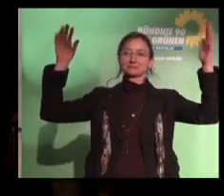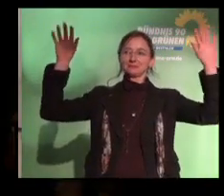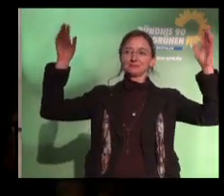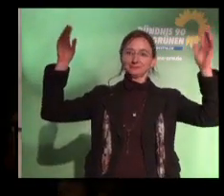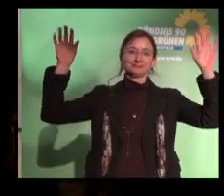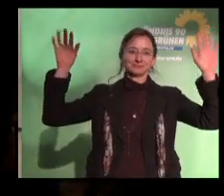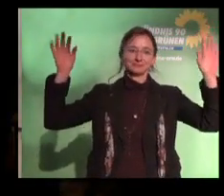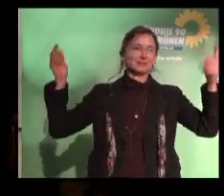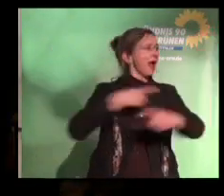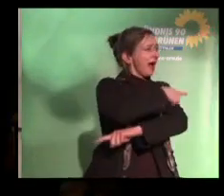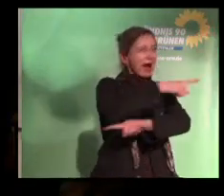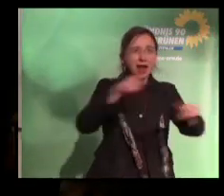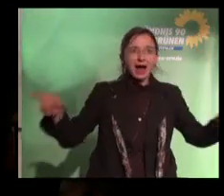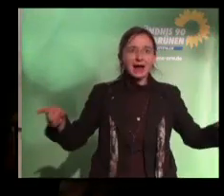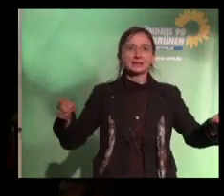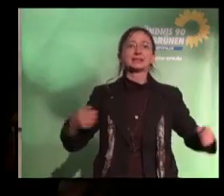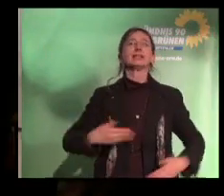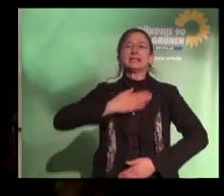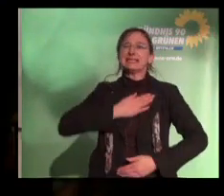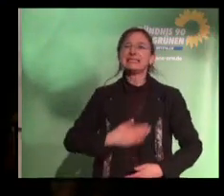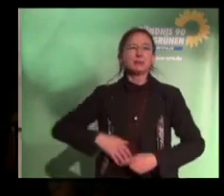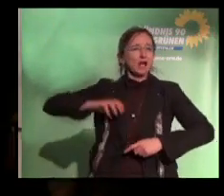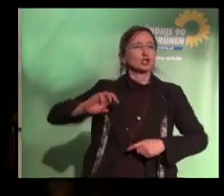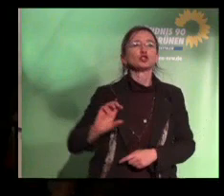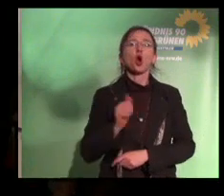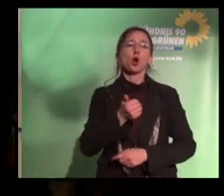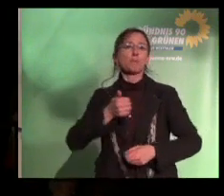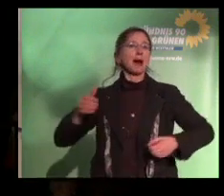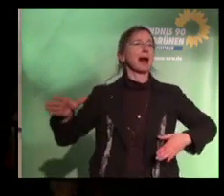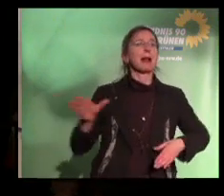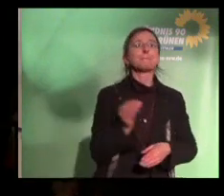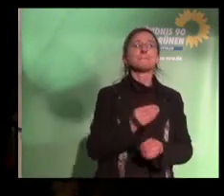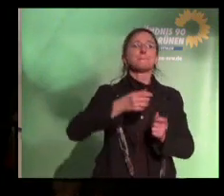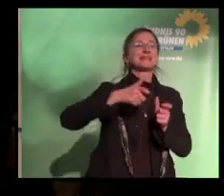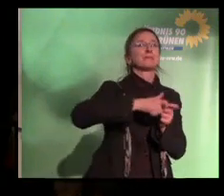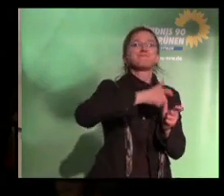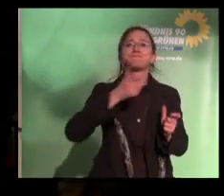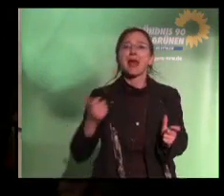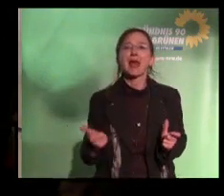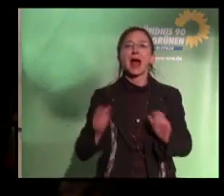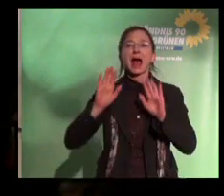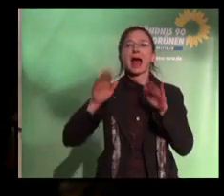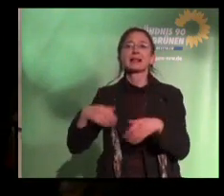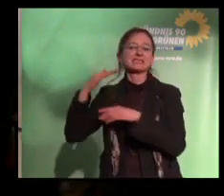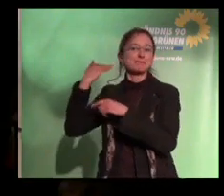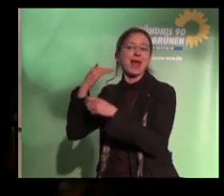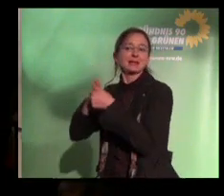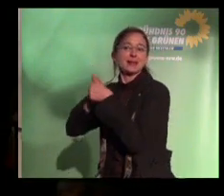Alle zusammen, lieber nochmal mit Peer als der Merkel hinterher. Ja?